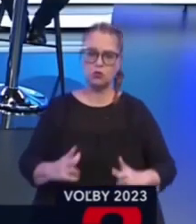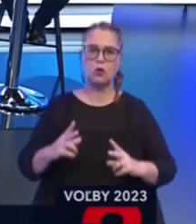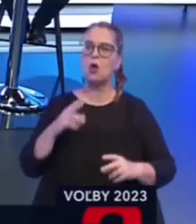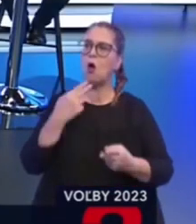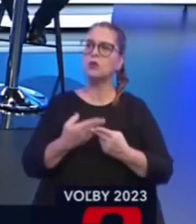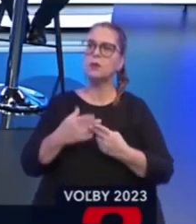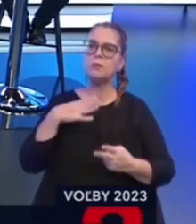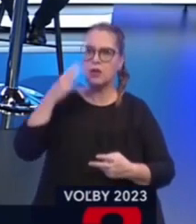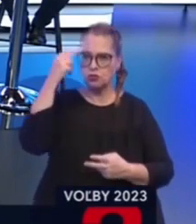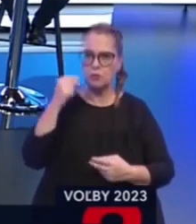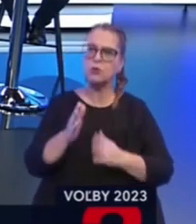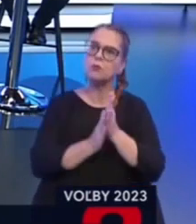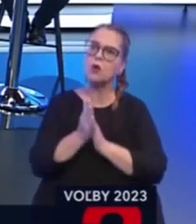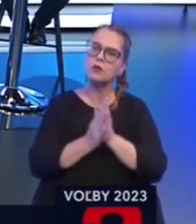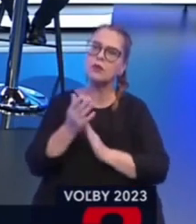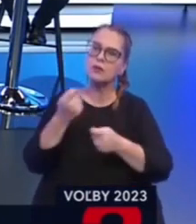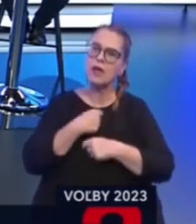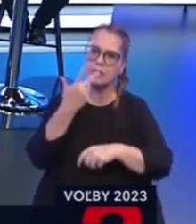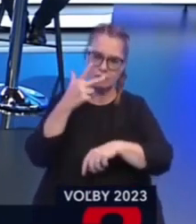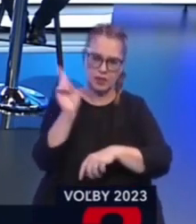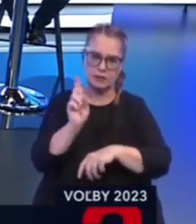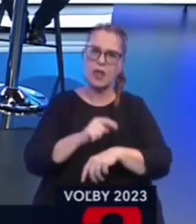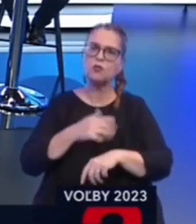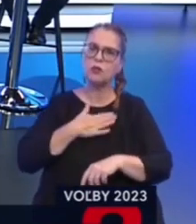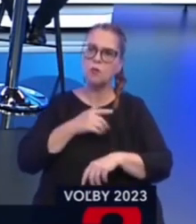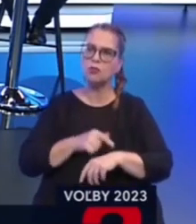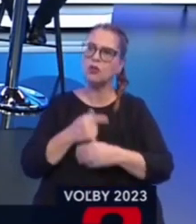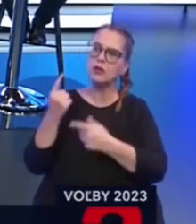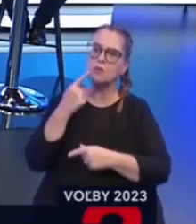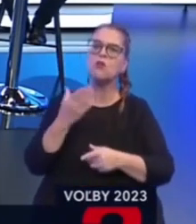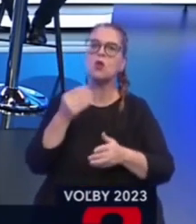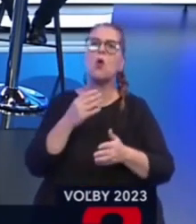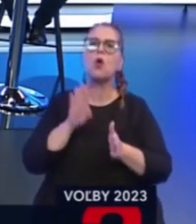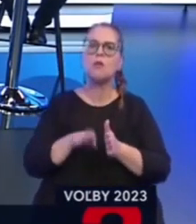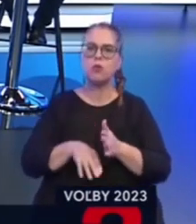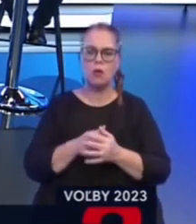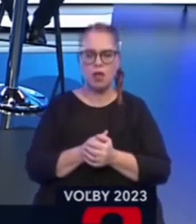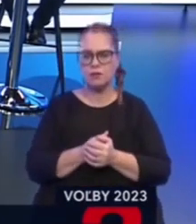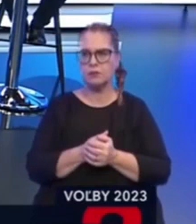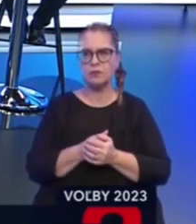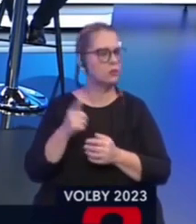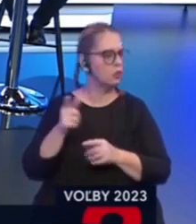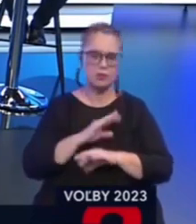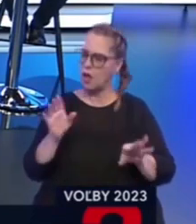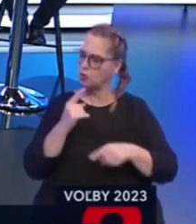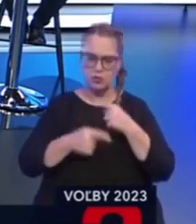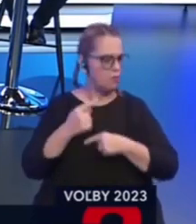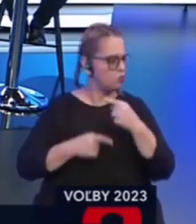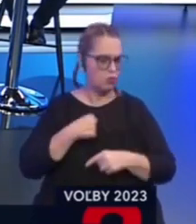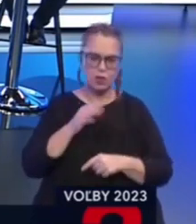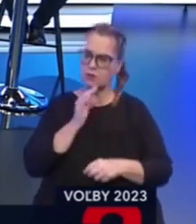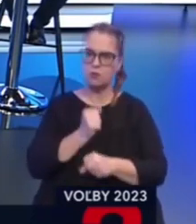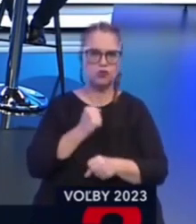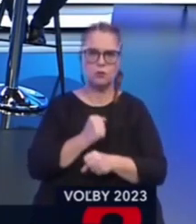Šimečku. Darujte prosím 3 sekundy z môjho času pánovi Šimečkovi, nech mi odpovie, koľko je pohlaví. Nič viac od tejto diskusie nechcem. Nefunguje len... to takto, nemôžem to urobiť.